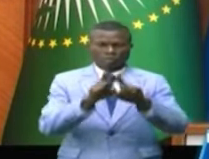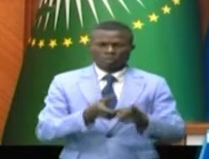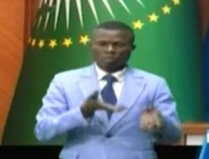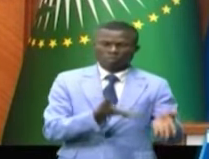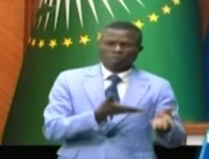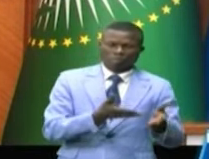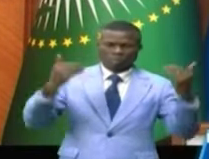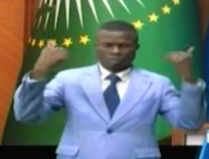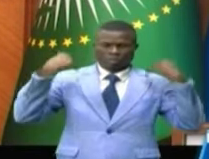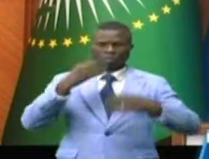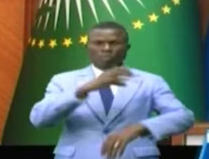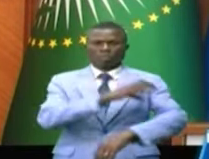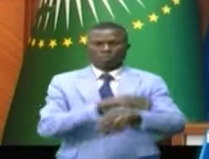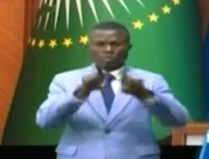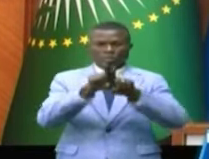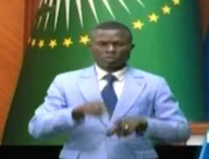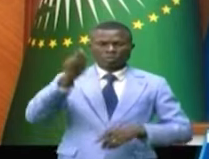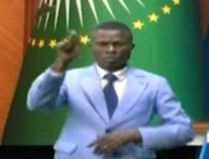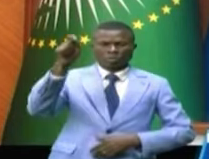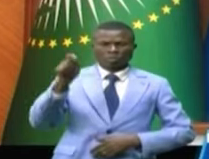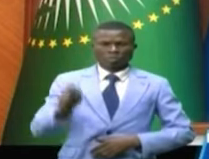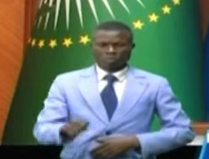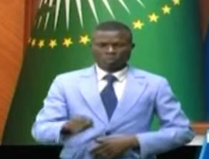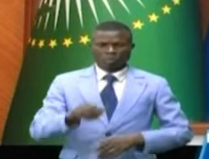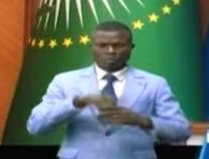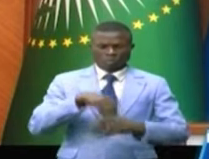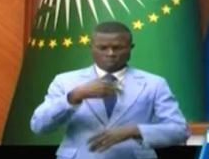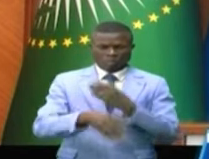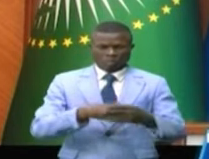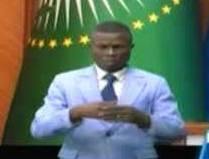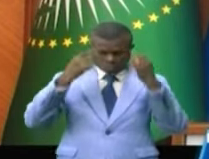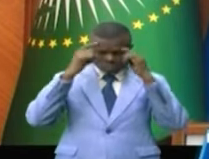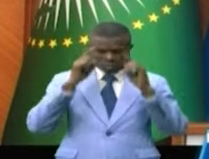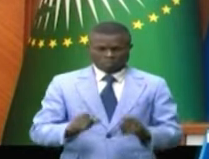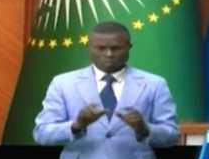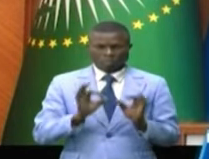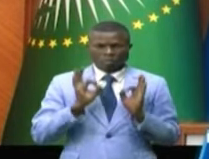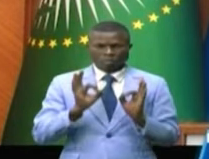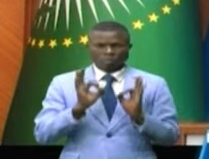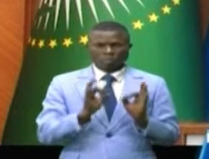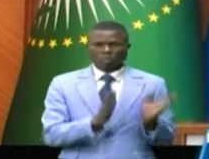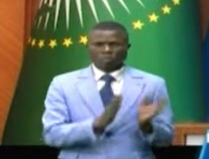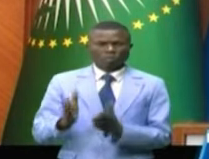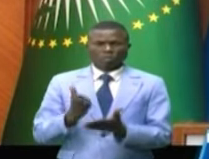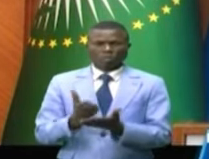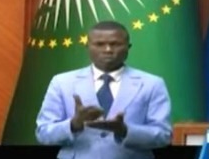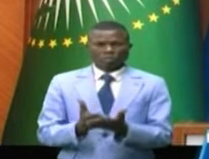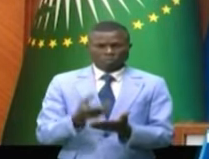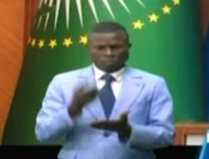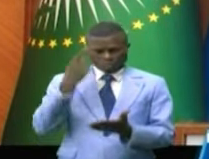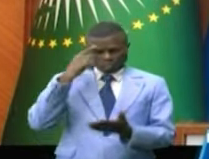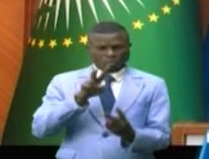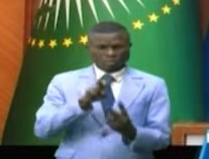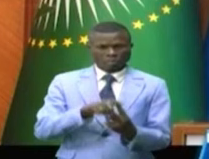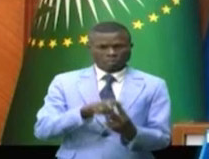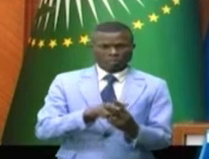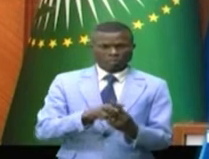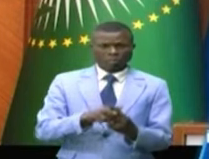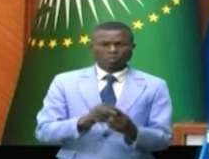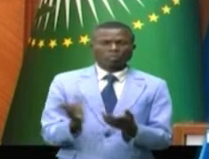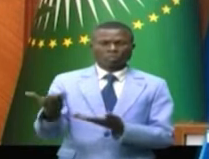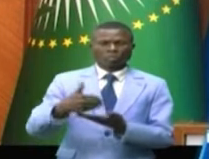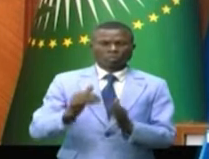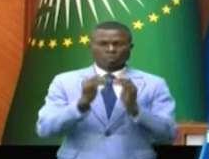les autorités civiles et militaires dans l'accomplissement des mesures de ce nouveau dispositif en vue de garantir l'avènement d'une